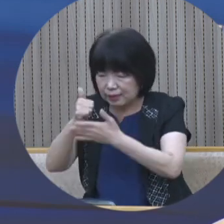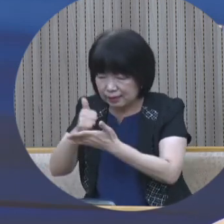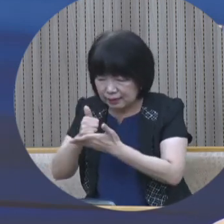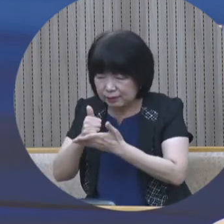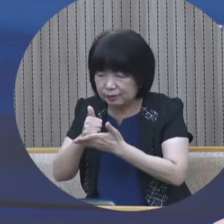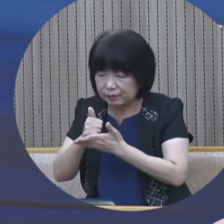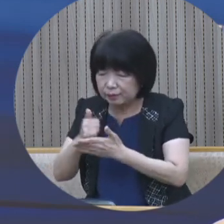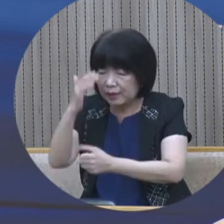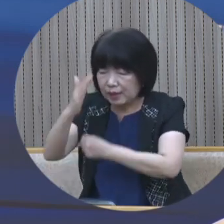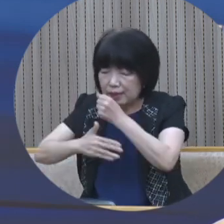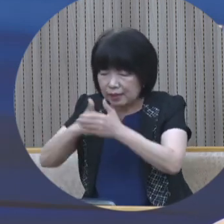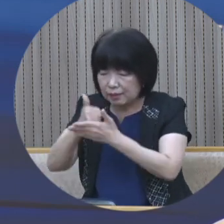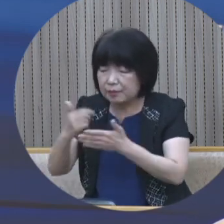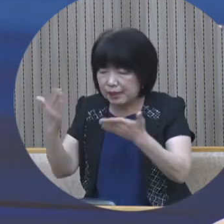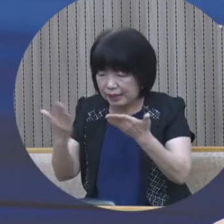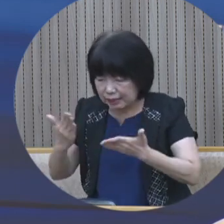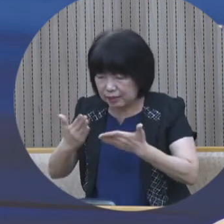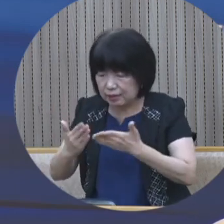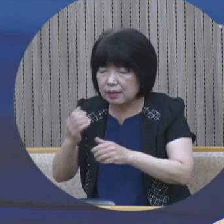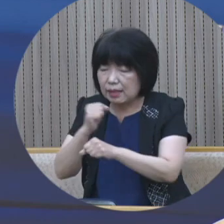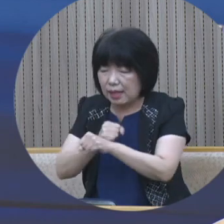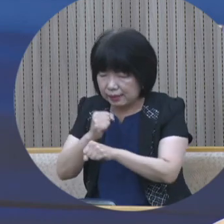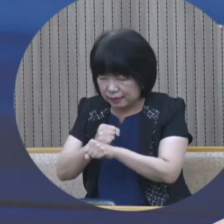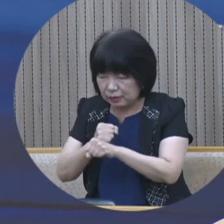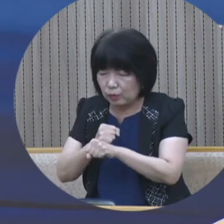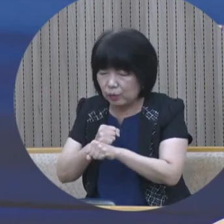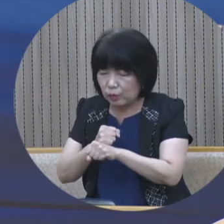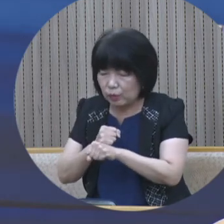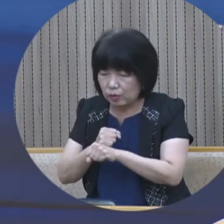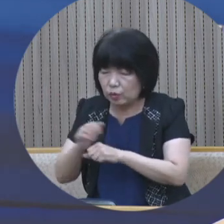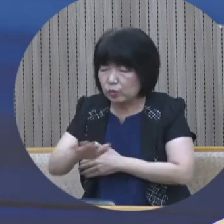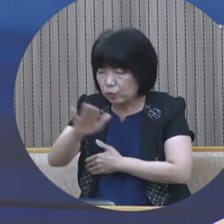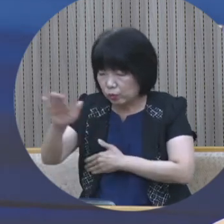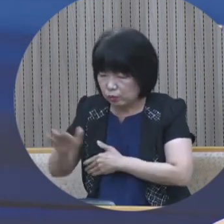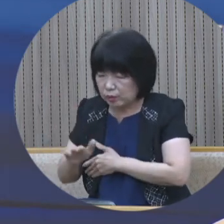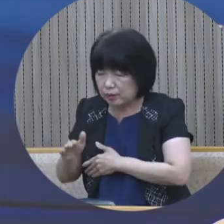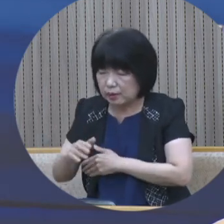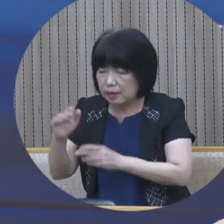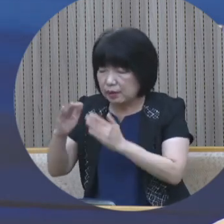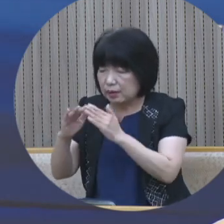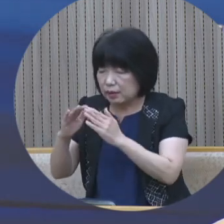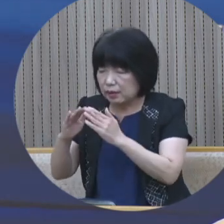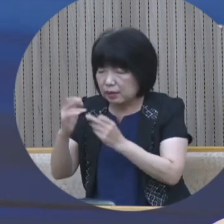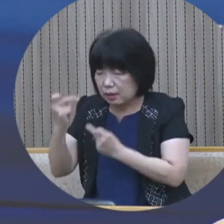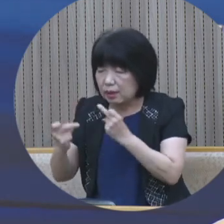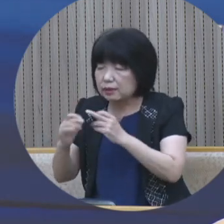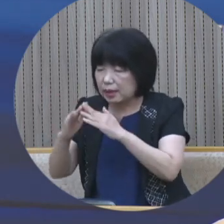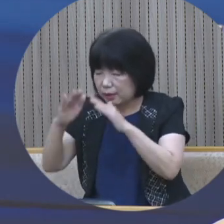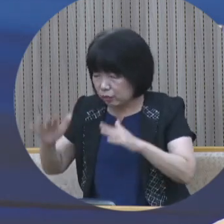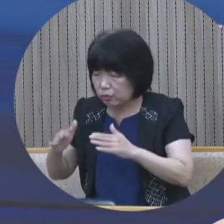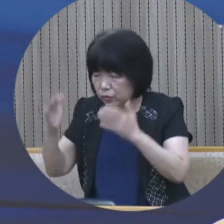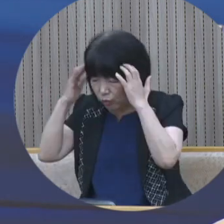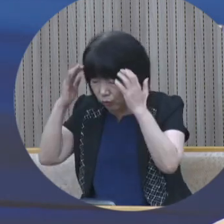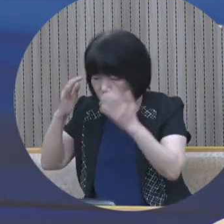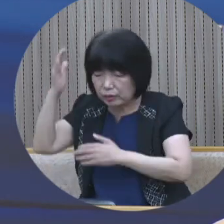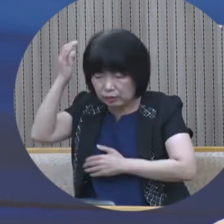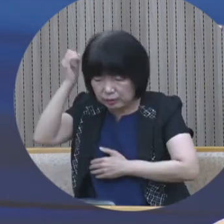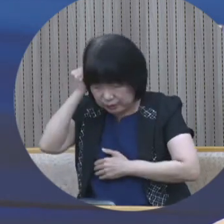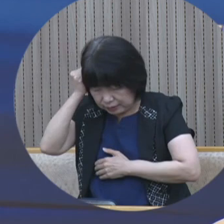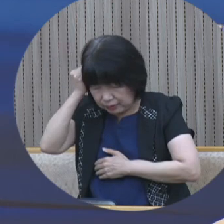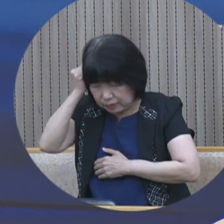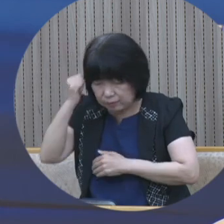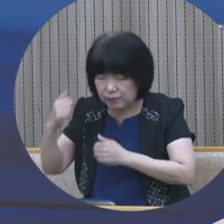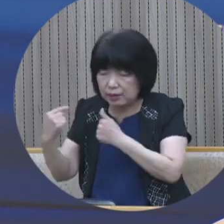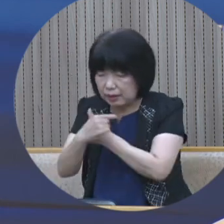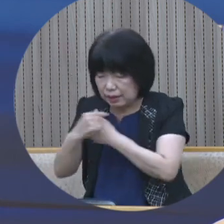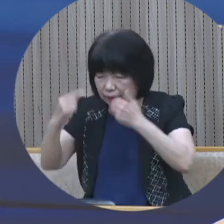하나님께서는 하나님의 일을 하시며 우리는 형제와 이웃의 고통을 기억해야 함을